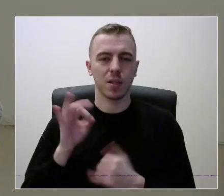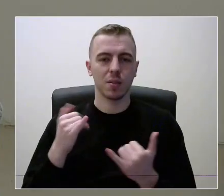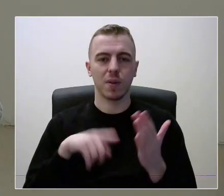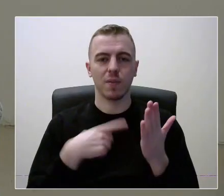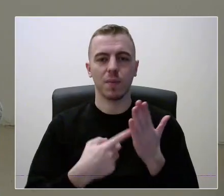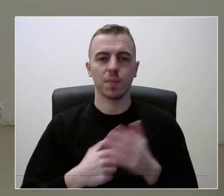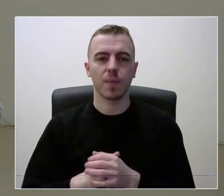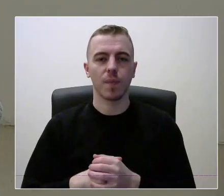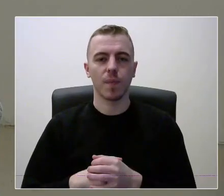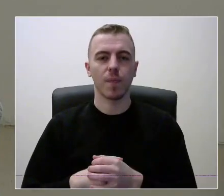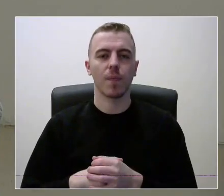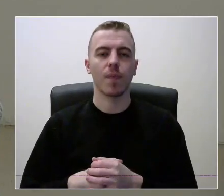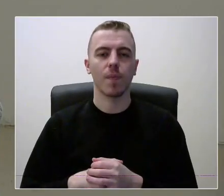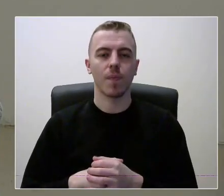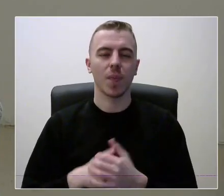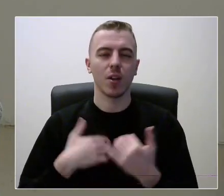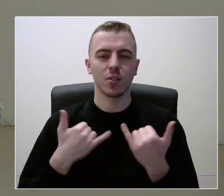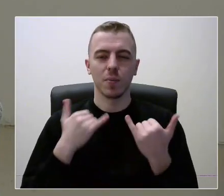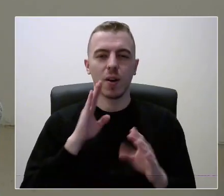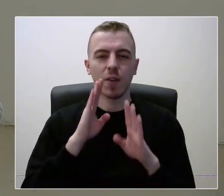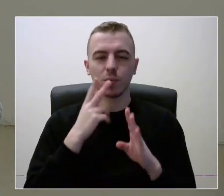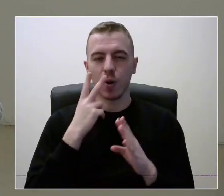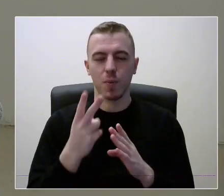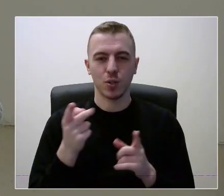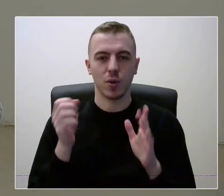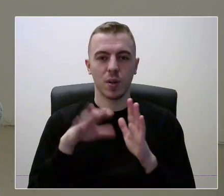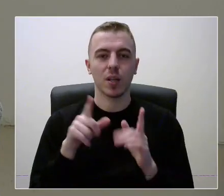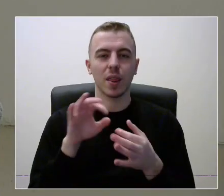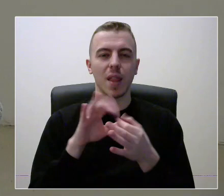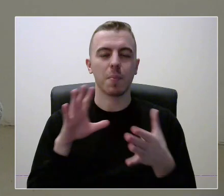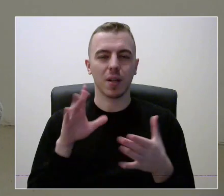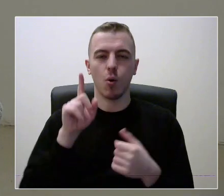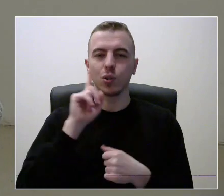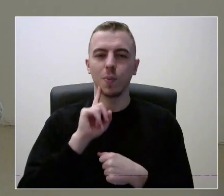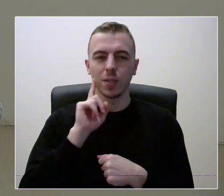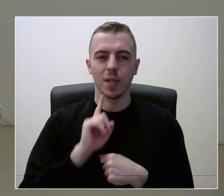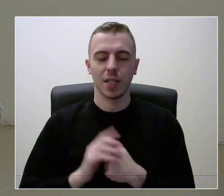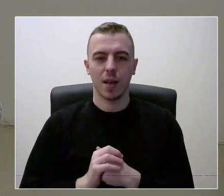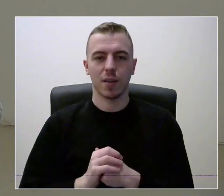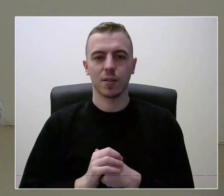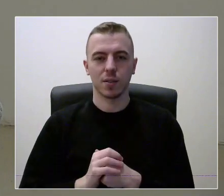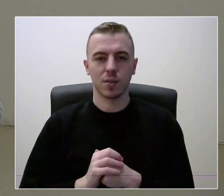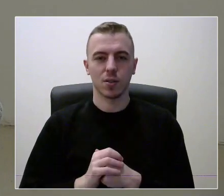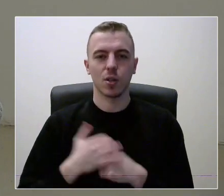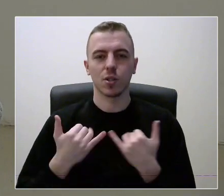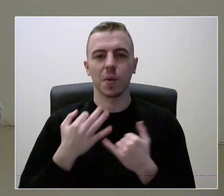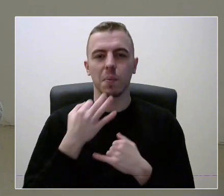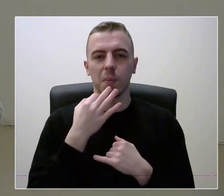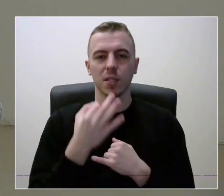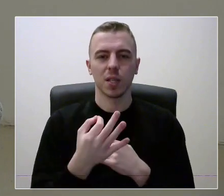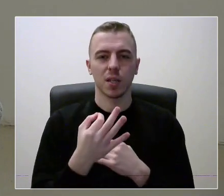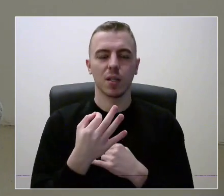Taip, aš mačiau dabar Facebook'e, jūs deklaruojate, kad esate nepriklausomas kandidatas. Tai aš dabar tik tai pasakysiu, ar kaip čia jūs